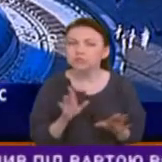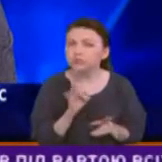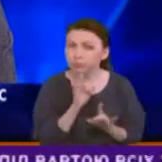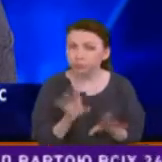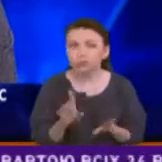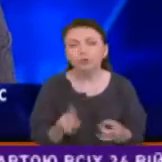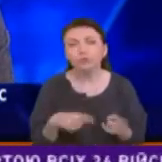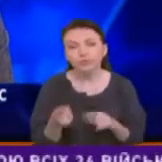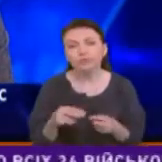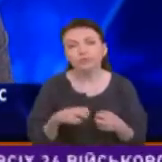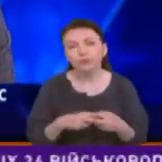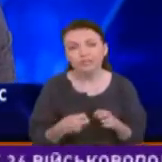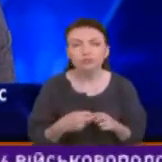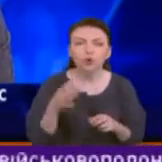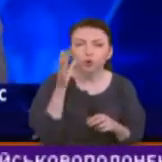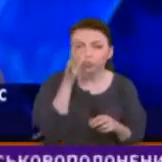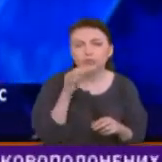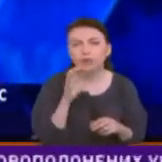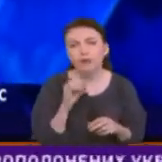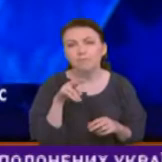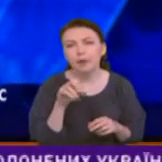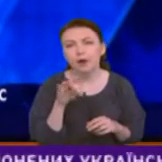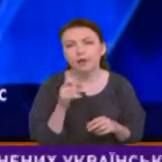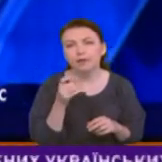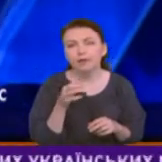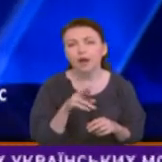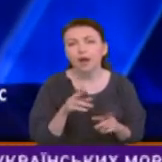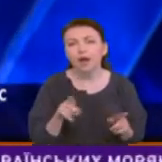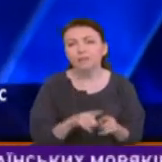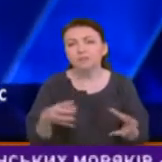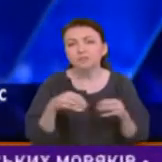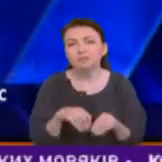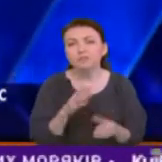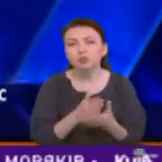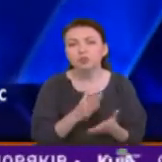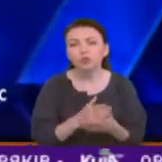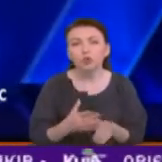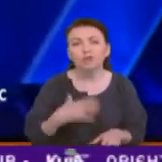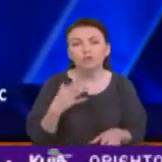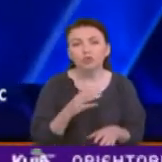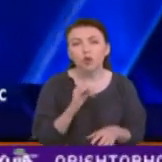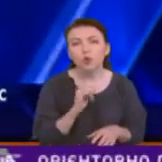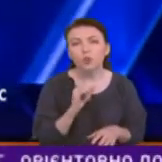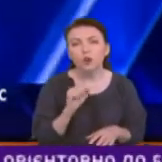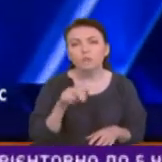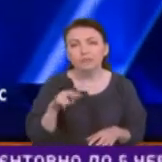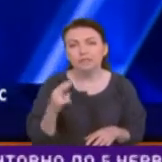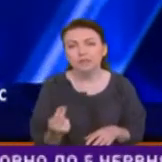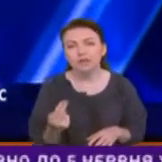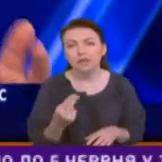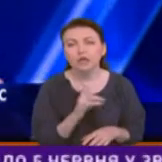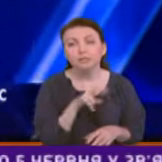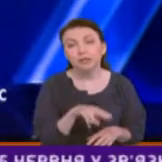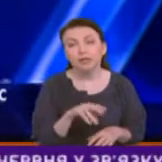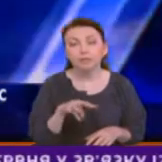в Франківську або там Коломийську єпархію. Так же само, як і співіснує зараз колишній УАПЦ, єпископат і КП, і МП